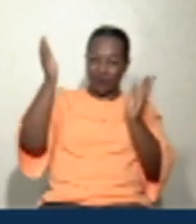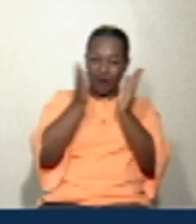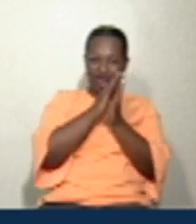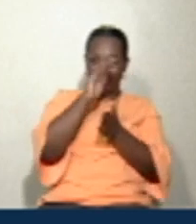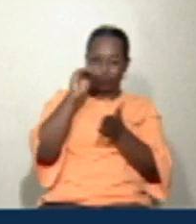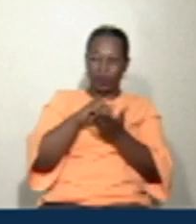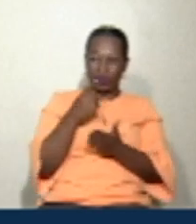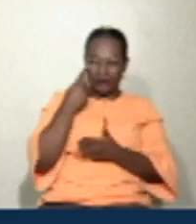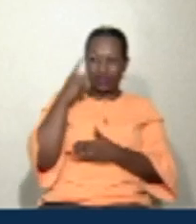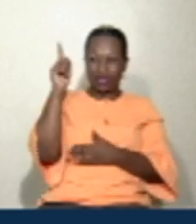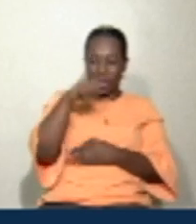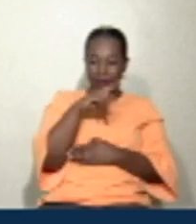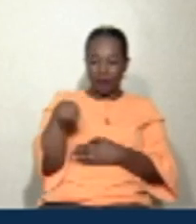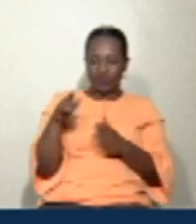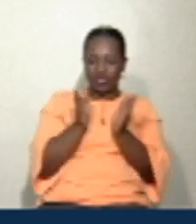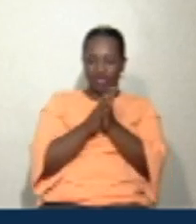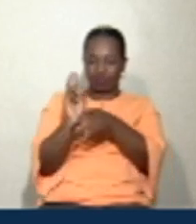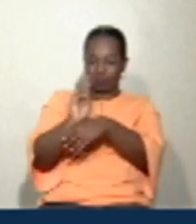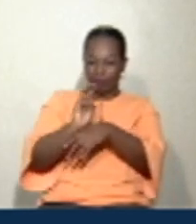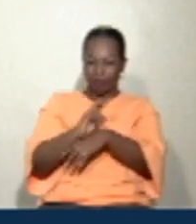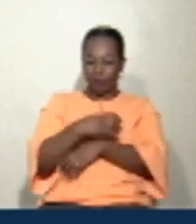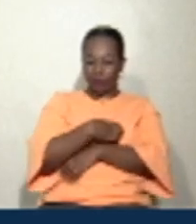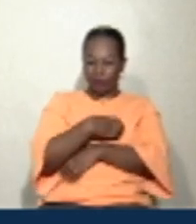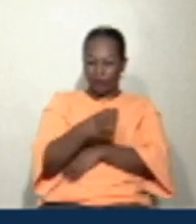amakosa y'imicungire y'imari n'umutungo by'igihugu mu